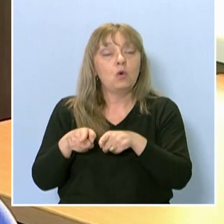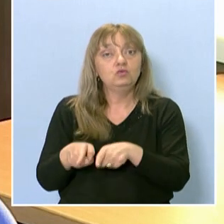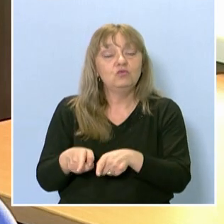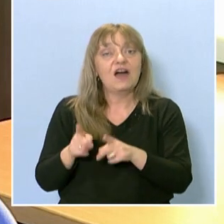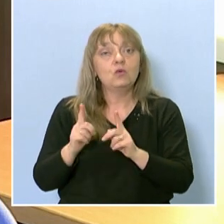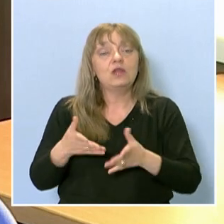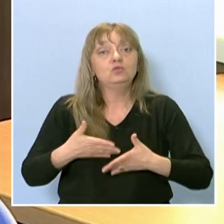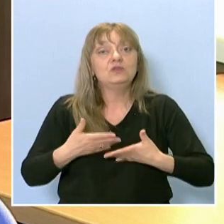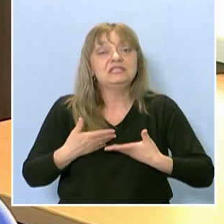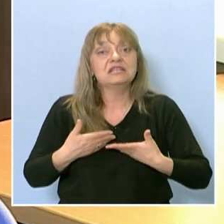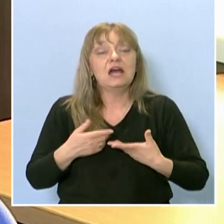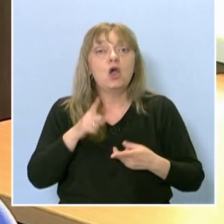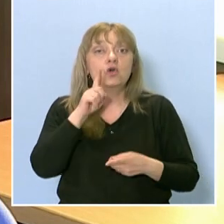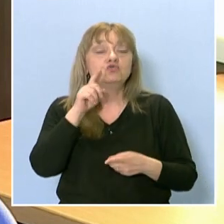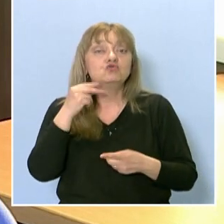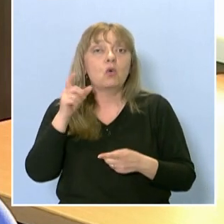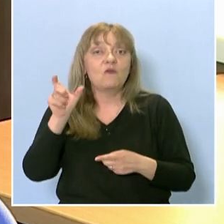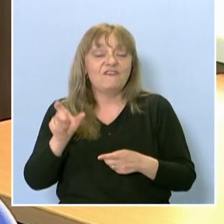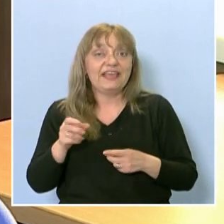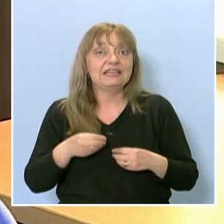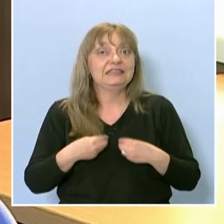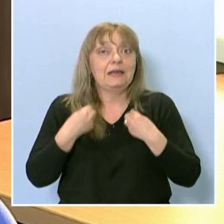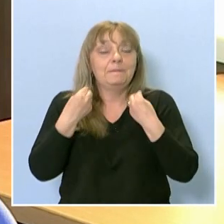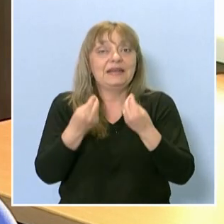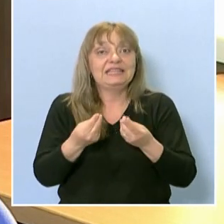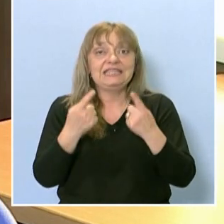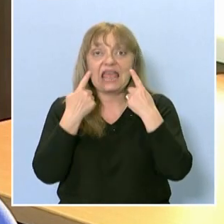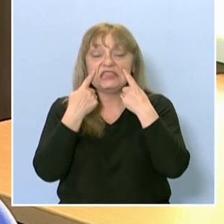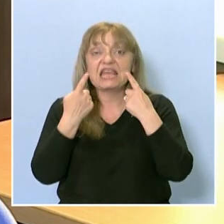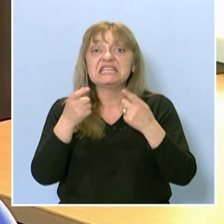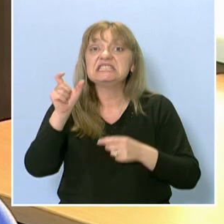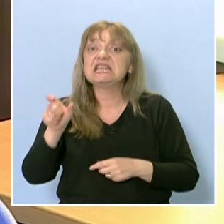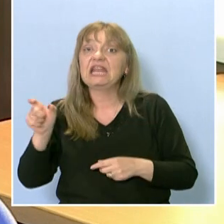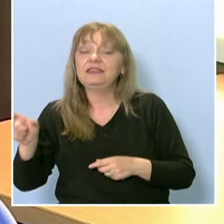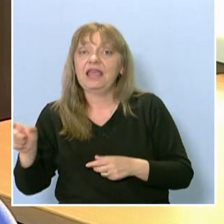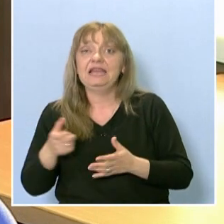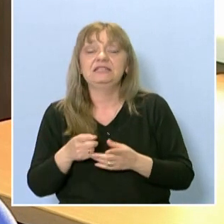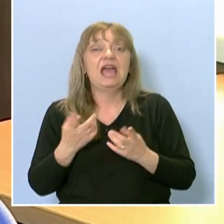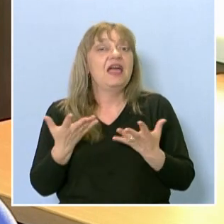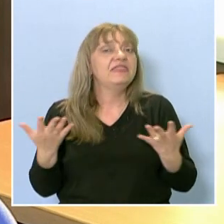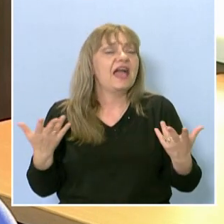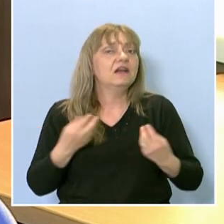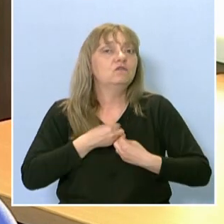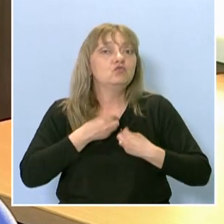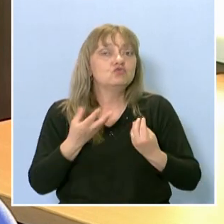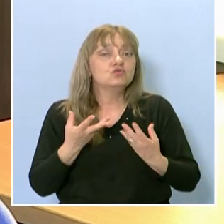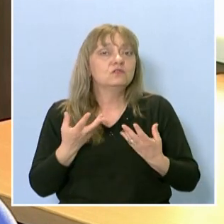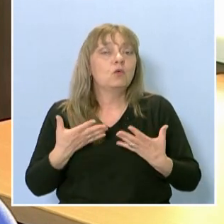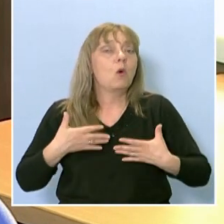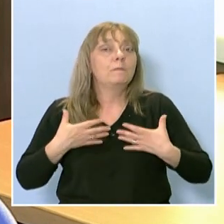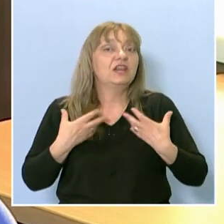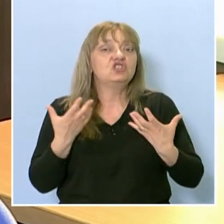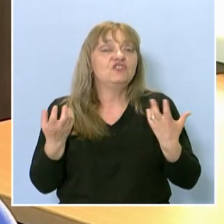да предаде човека на зрителите, някакво чувство, някакво преживяване,